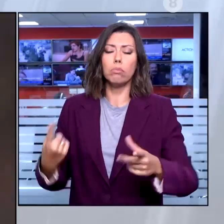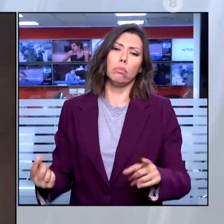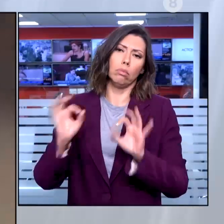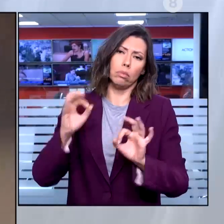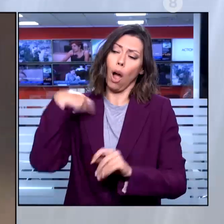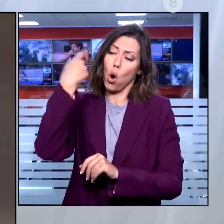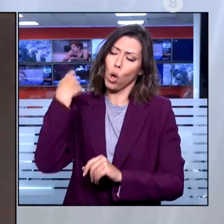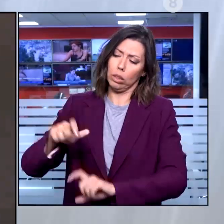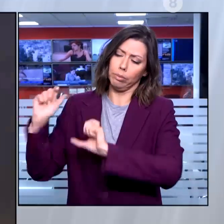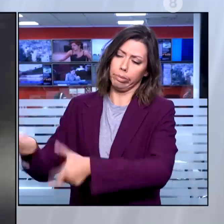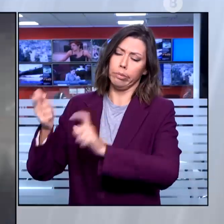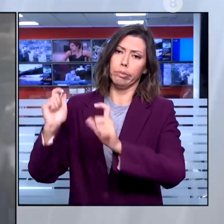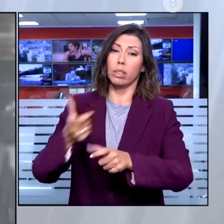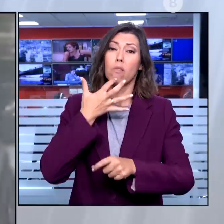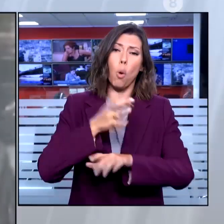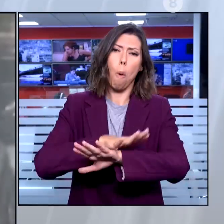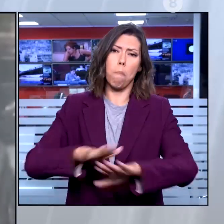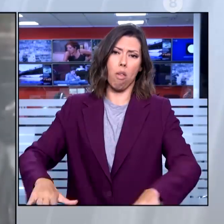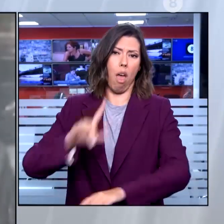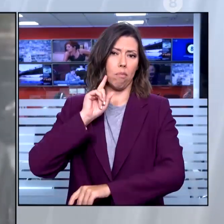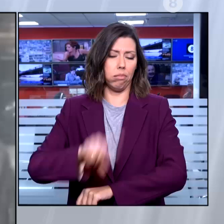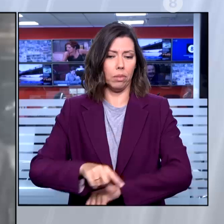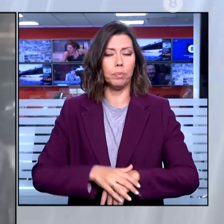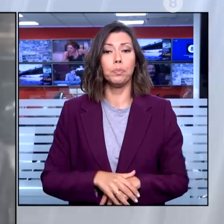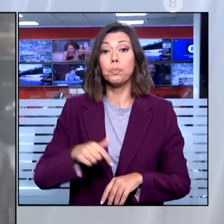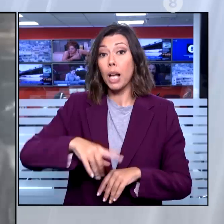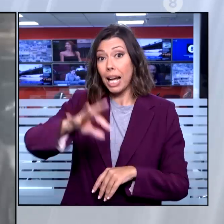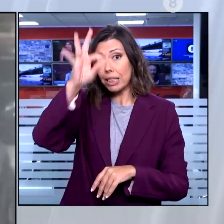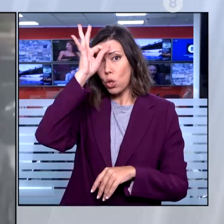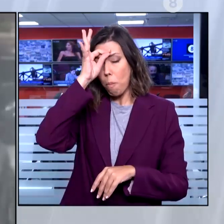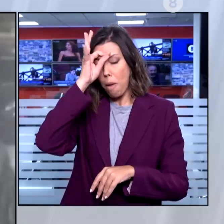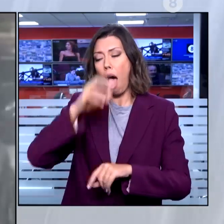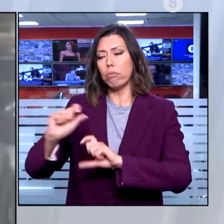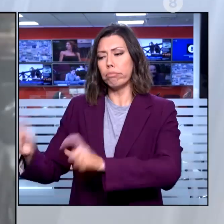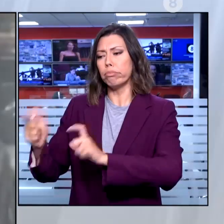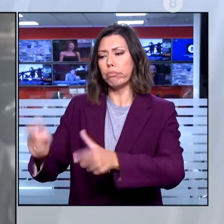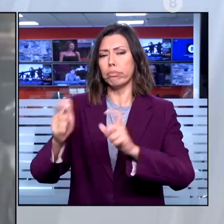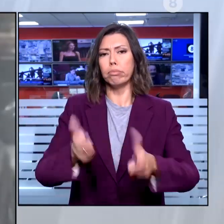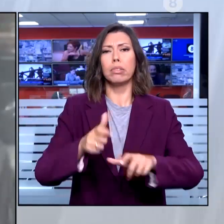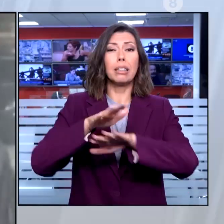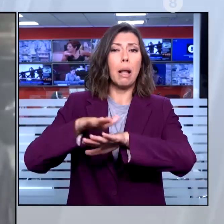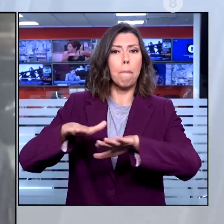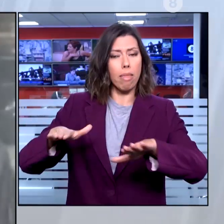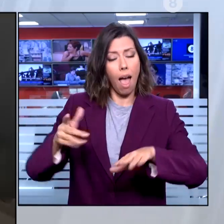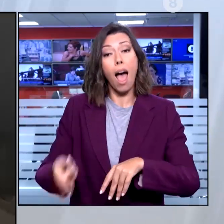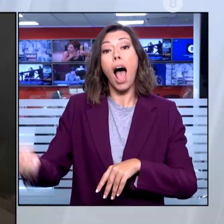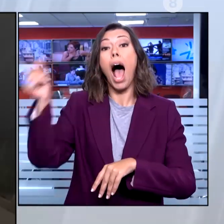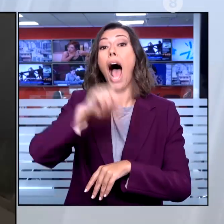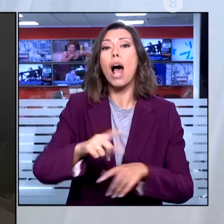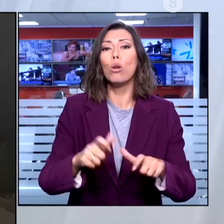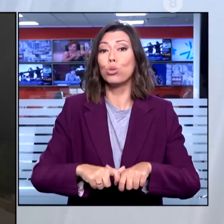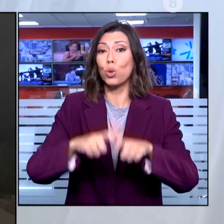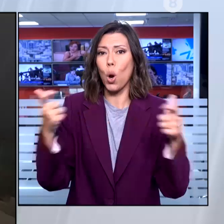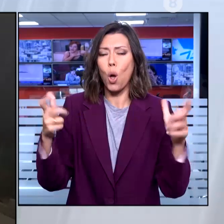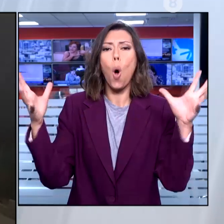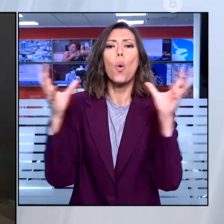τους για παραμέληση εποπτείας ανηλίκου. Στα χέρια των αστυνομικών βρίσκονται και οι ανήλικοι κουκουλοφόροι, οι οποίοι για τα μάτια μιας κοπέλας χτύπησαν με